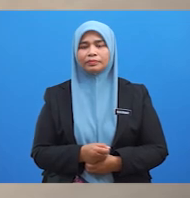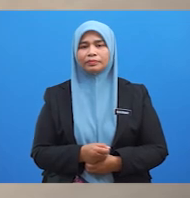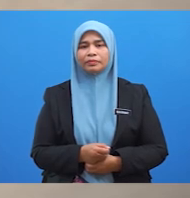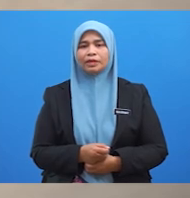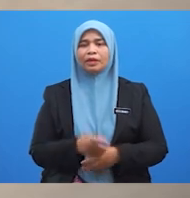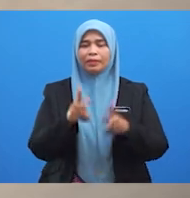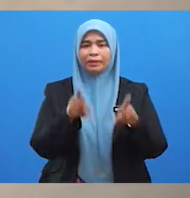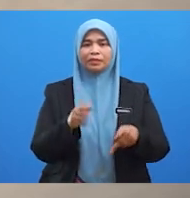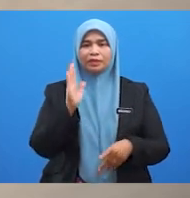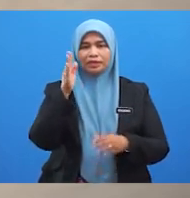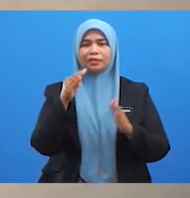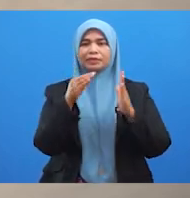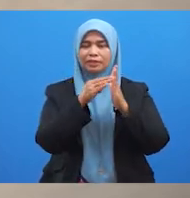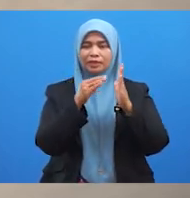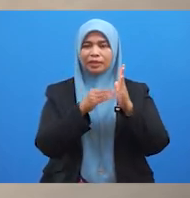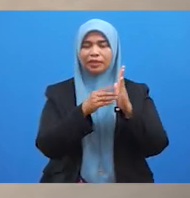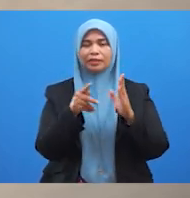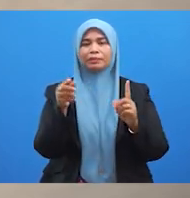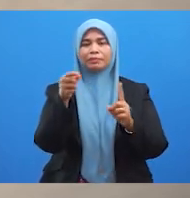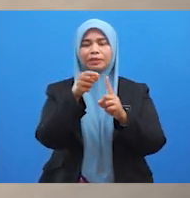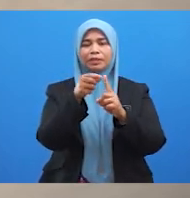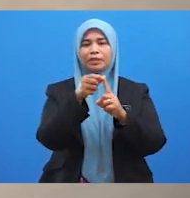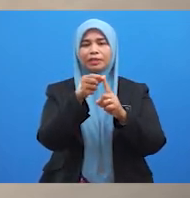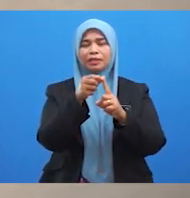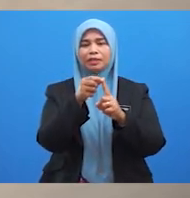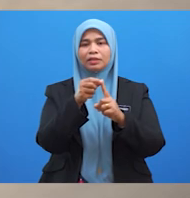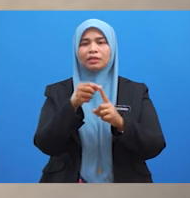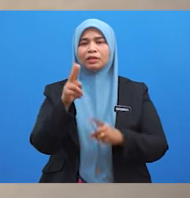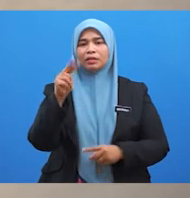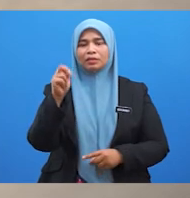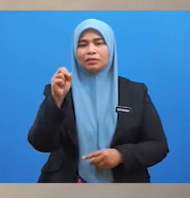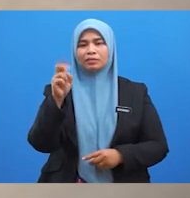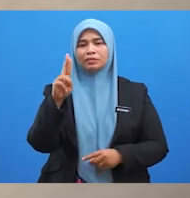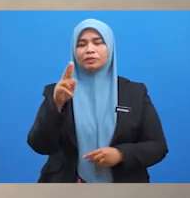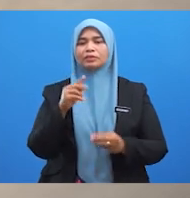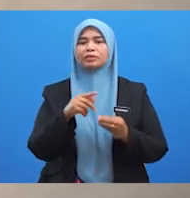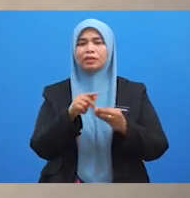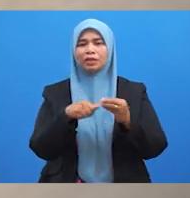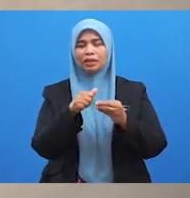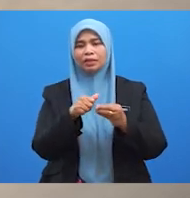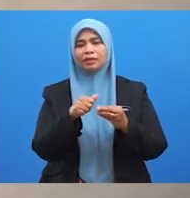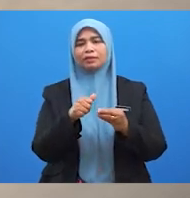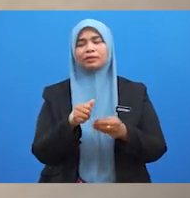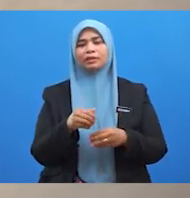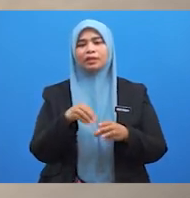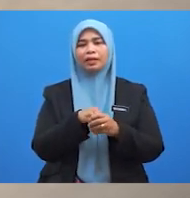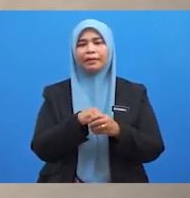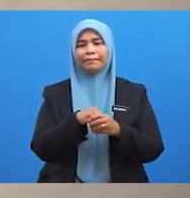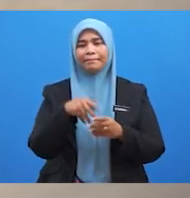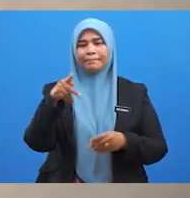Pelajar akan menyenaraikan perkataan berunsurkan alam ini di dalam peta